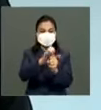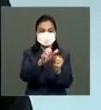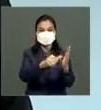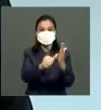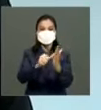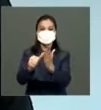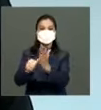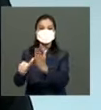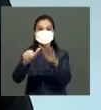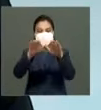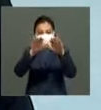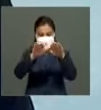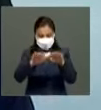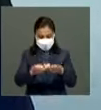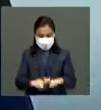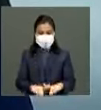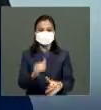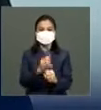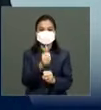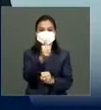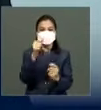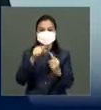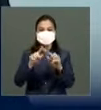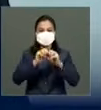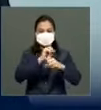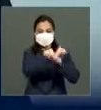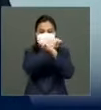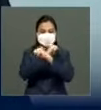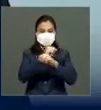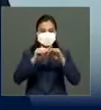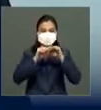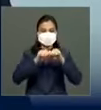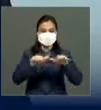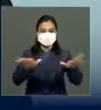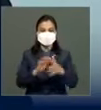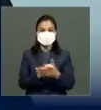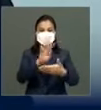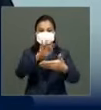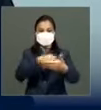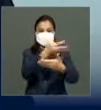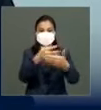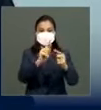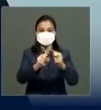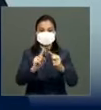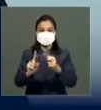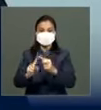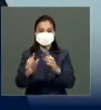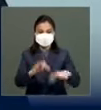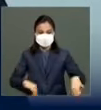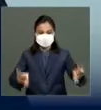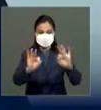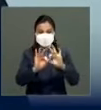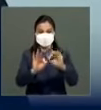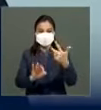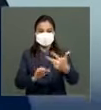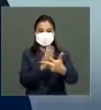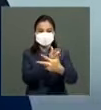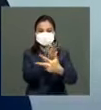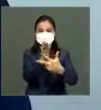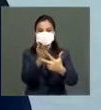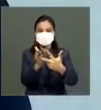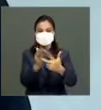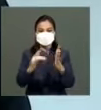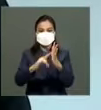นวนเชื้อให้มันลดลงให้น้อยที่สุดเพื่อจะให้มันแพร่เชื้อต่อไปไม่ได้นั้น3มาตรการนี้สำคัญที่สุดตอนนี้เรายังไม่มีวัค